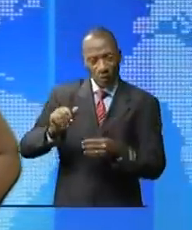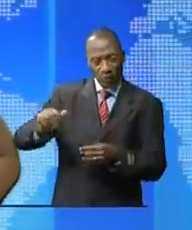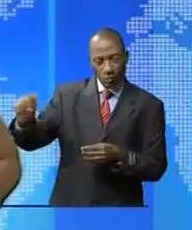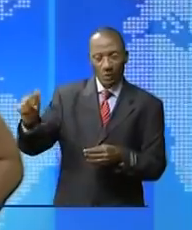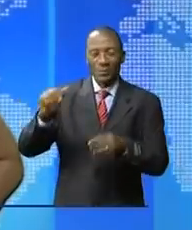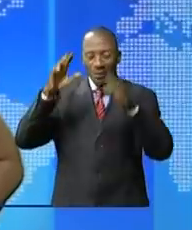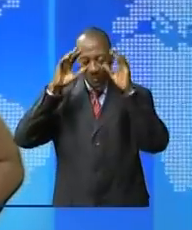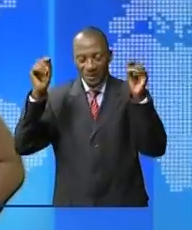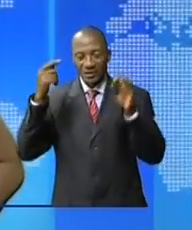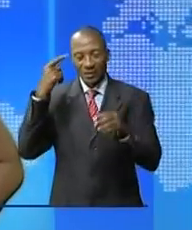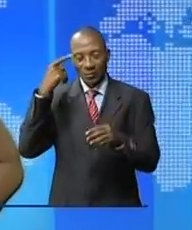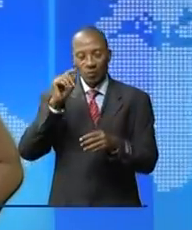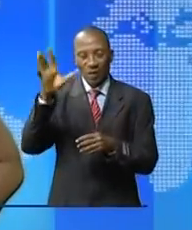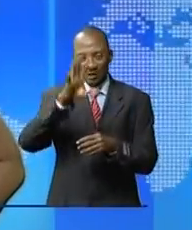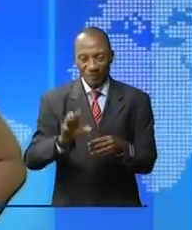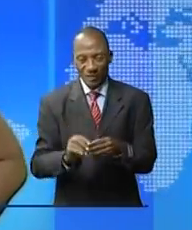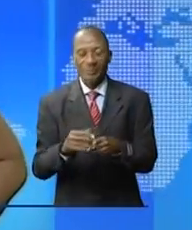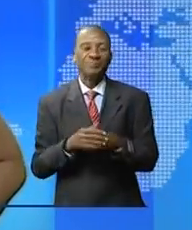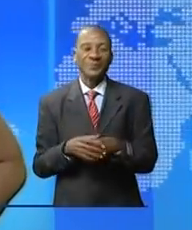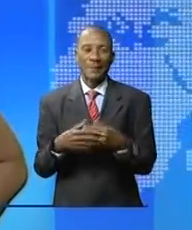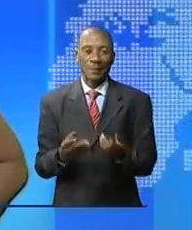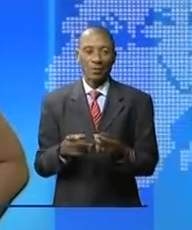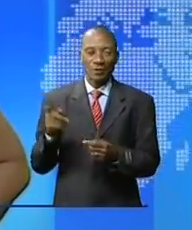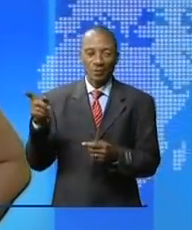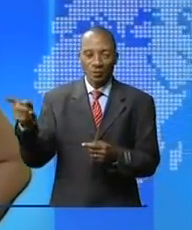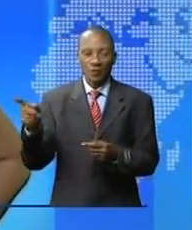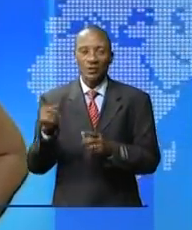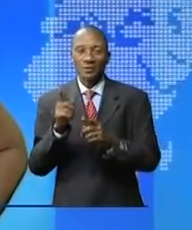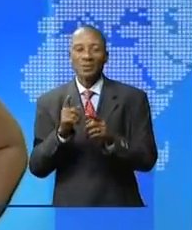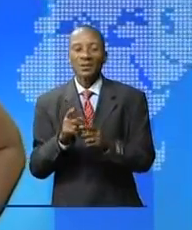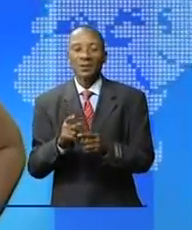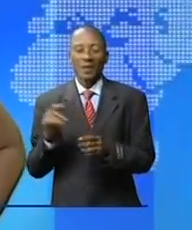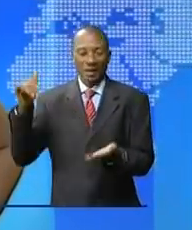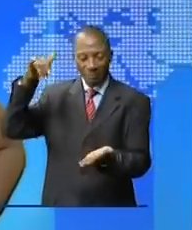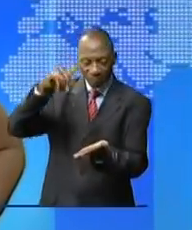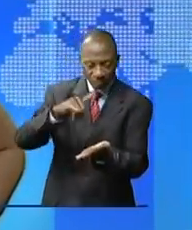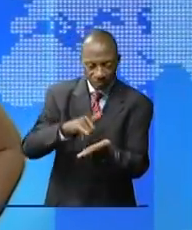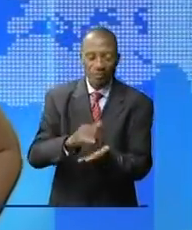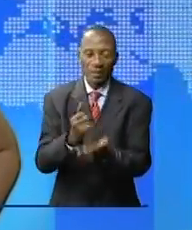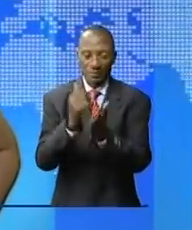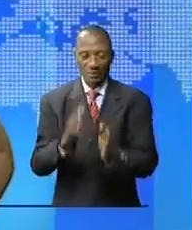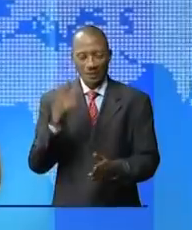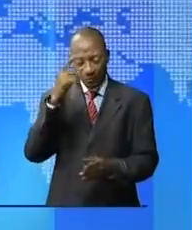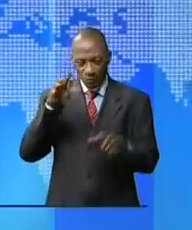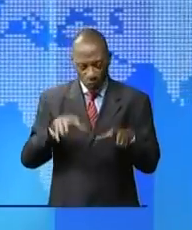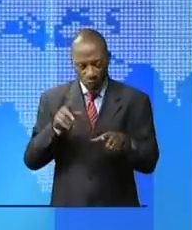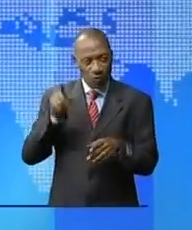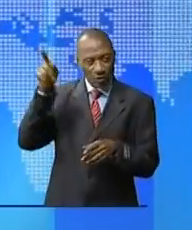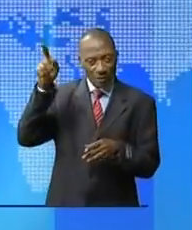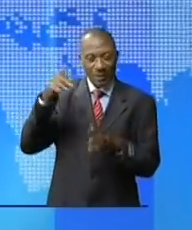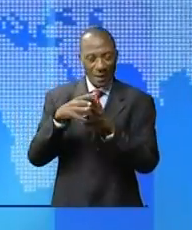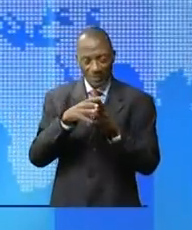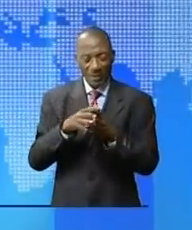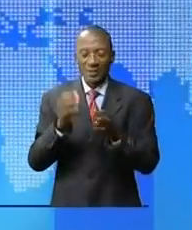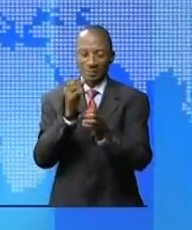a été reçu au pied de l'avion par l'ambassadeur de la République démocratique du Congo en poste aux USA, Patrick Michel